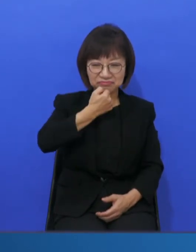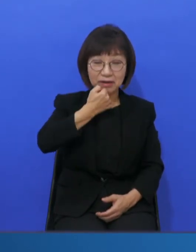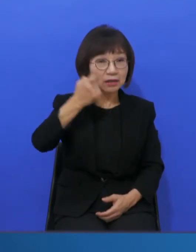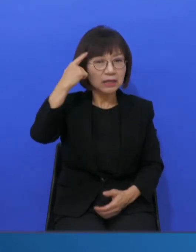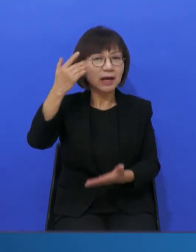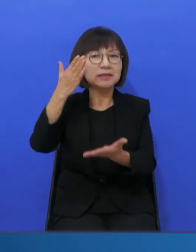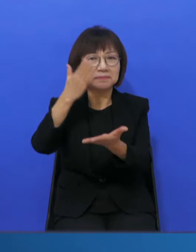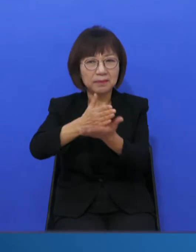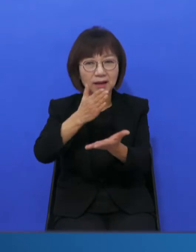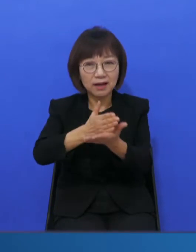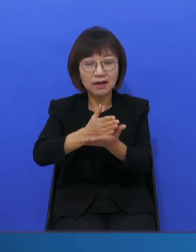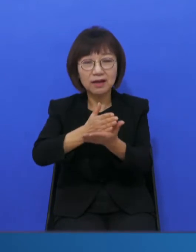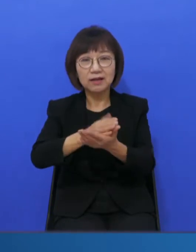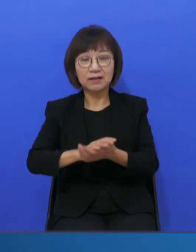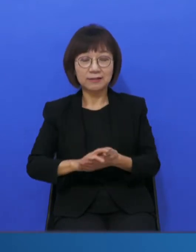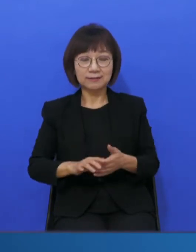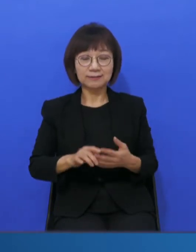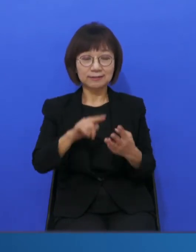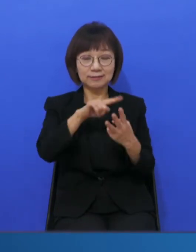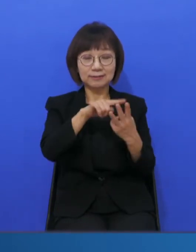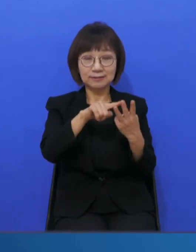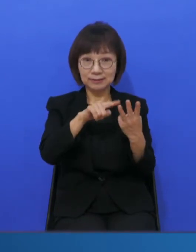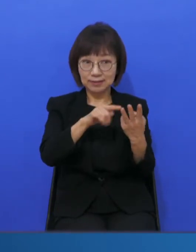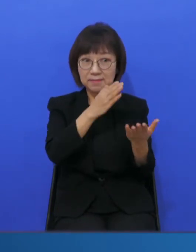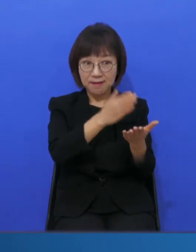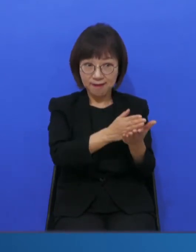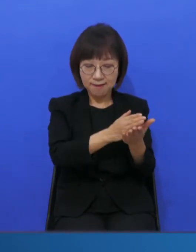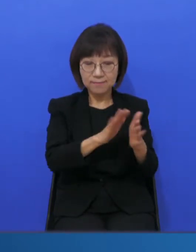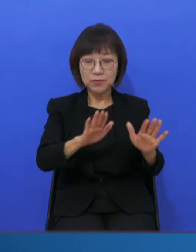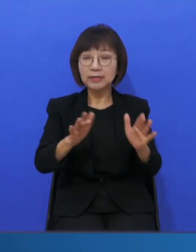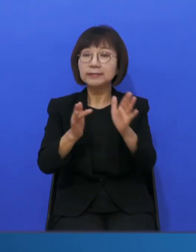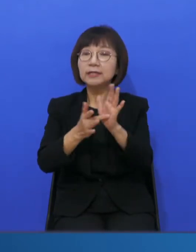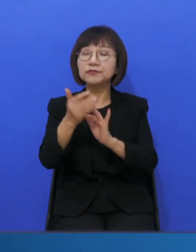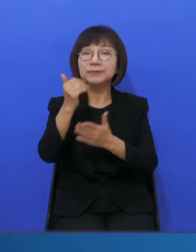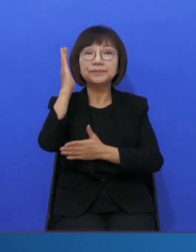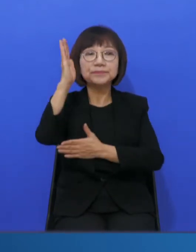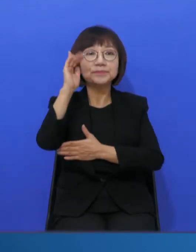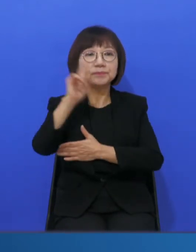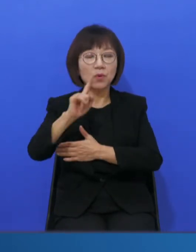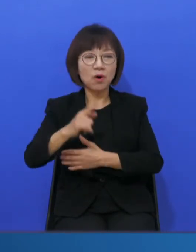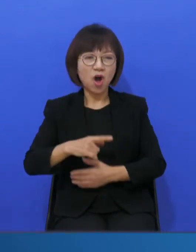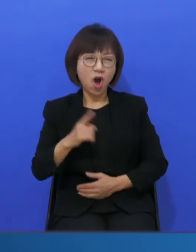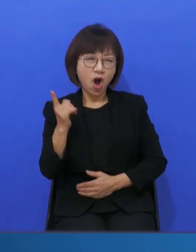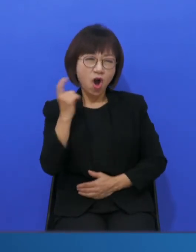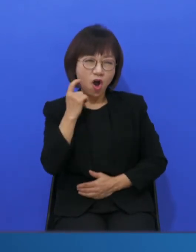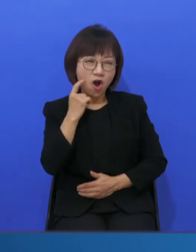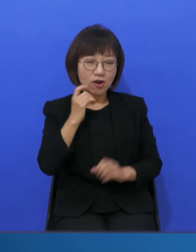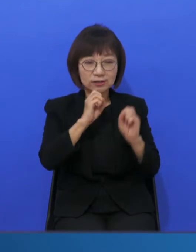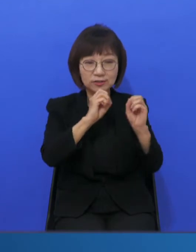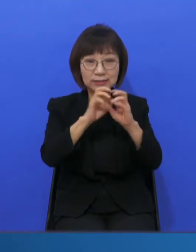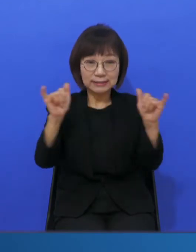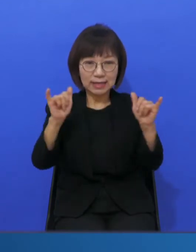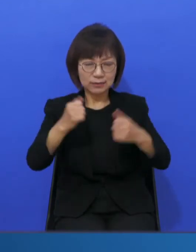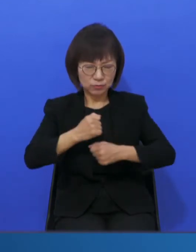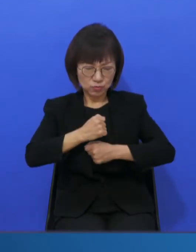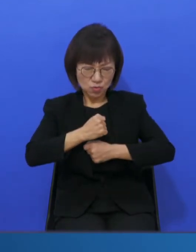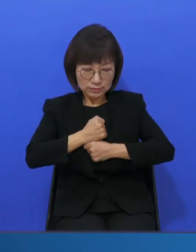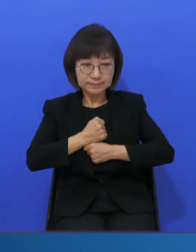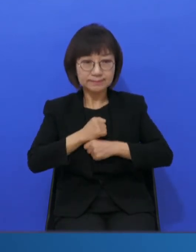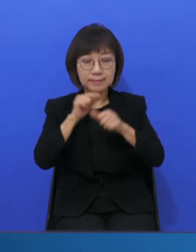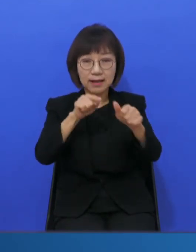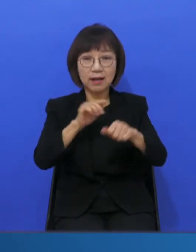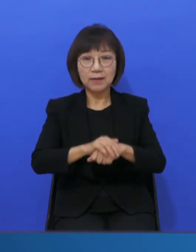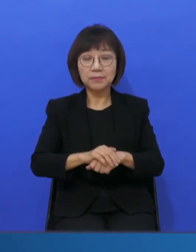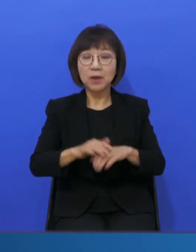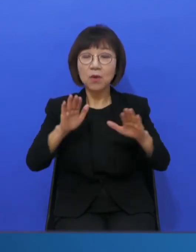오늘 예수님께서 말씀하셨어요. These are the words of Jesus. 거짓 선지자를 삼가라. He says, be careful of 설교 the false 다 해놓고 prophets. 하신 얘기예요. And so